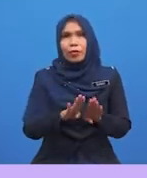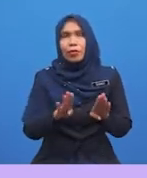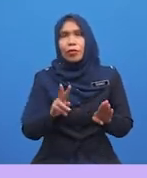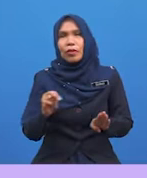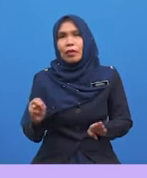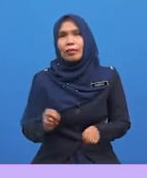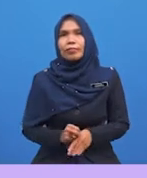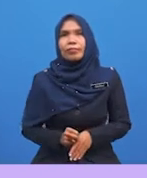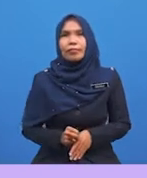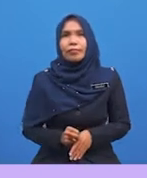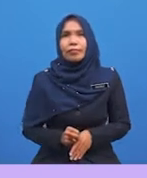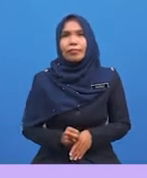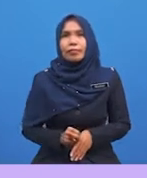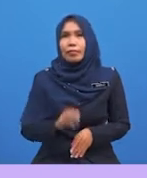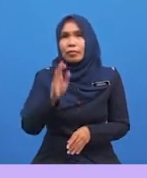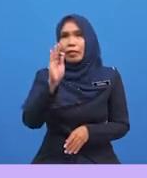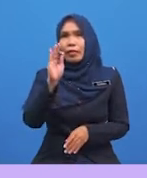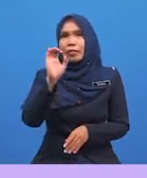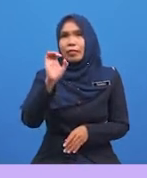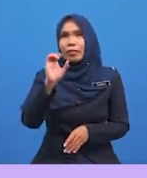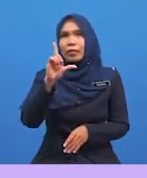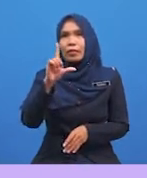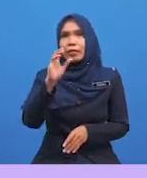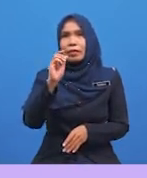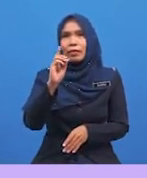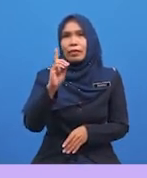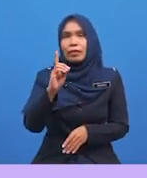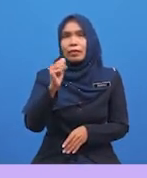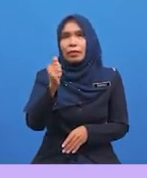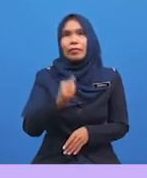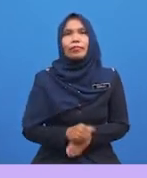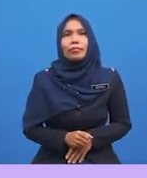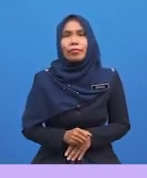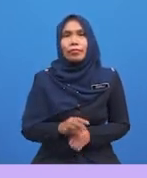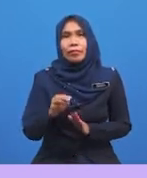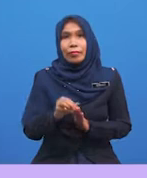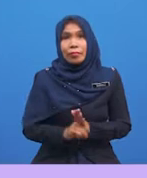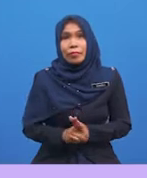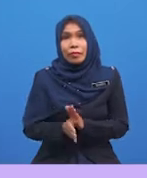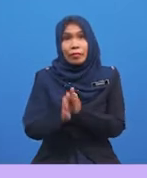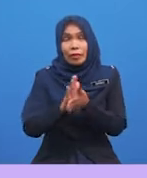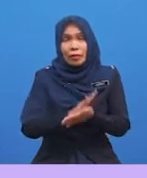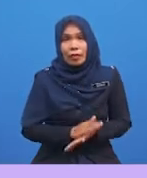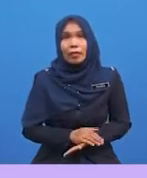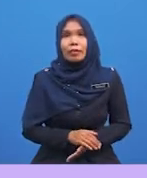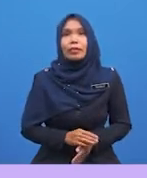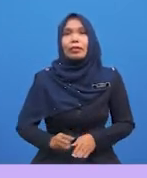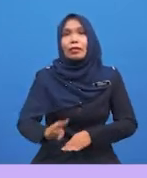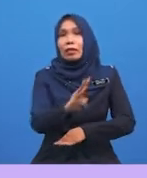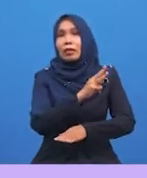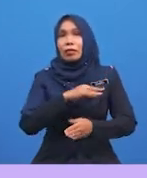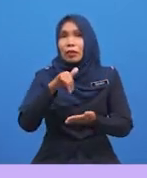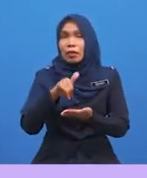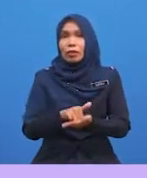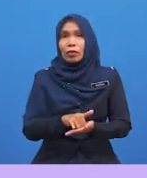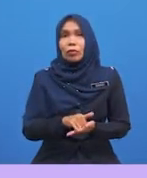Tanah Persekutuan (FELTA) menyebabkan kawasan tersebut berpenduduk sederhana